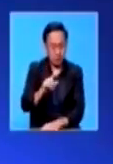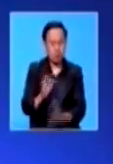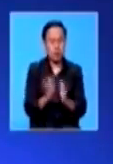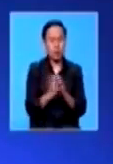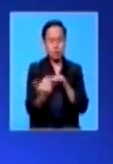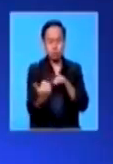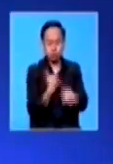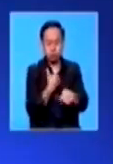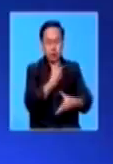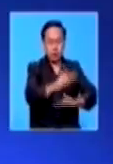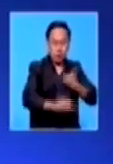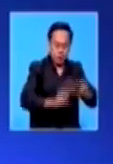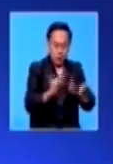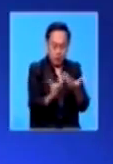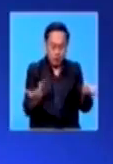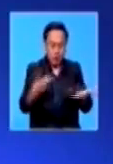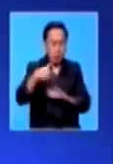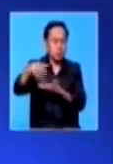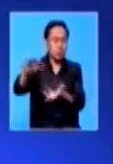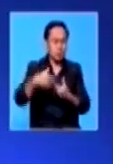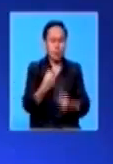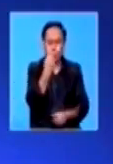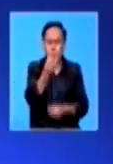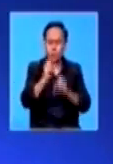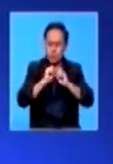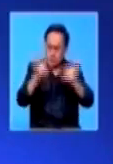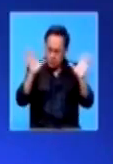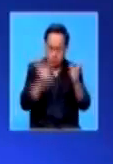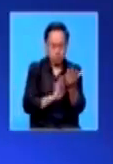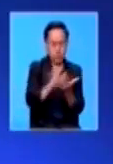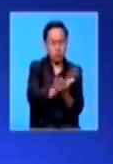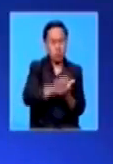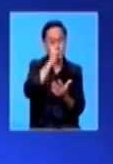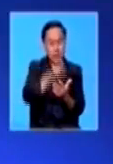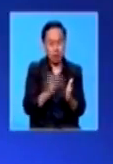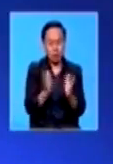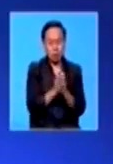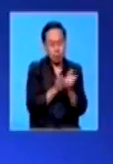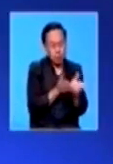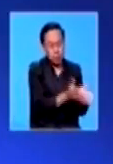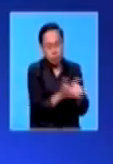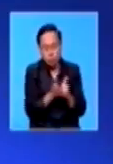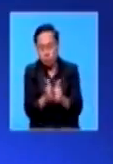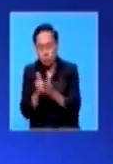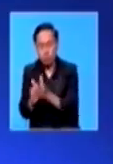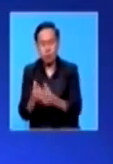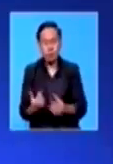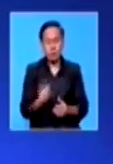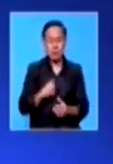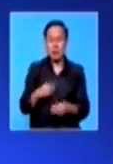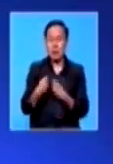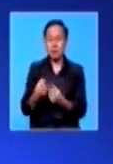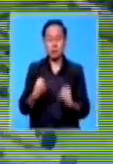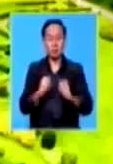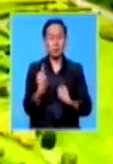าค้าขายคนส่งสินค้าโน่นไปวาดภาพใหญ่จากนั้นก็ลงมาเป็นพื้นที่เป็นถนนสายเล็กสายน้อยไม่ใช่ทุกคนจะไปลงพื้นที่ตัวเองหมด